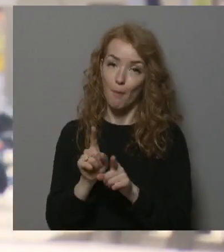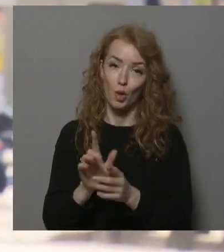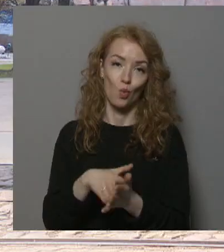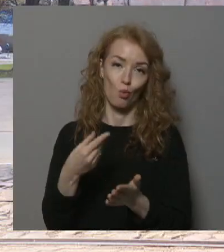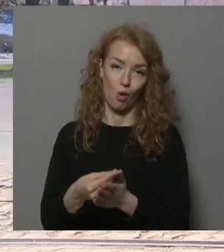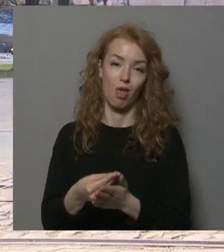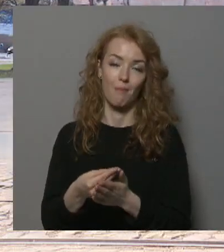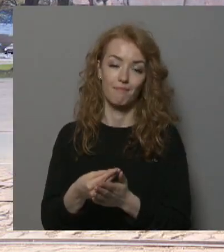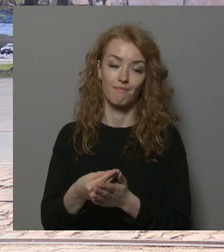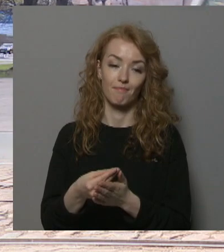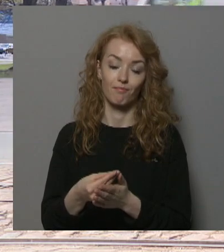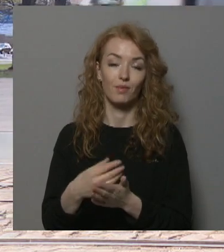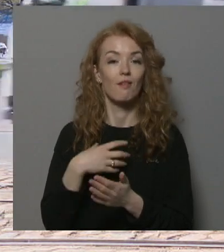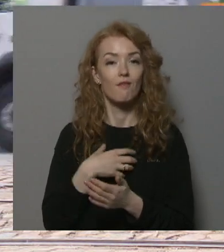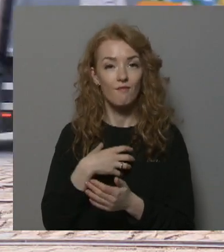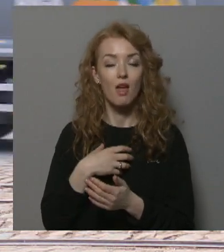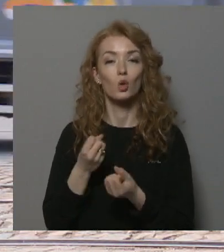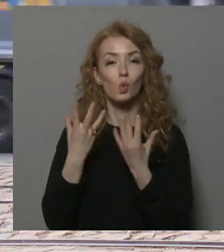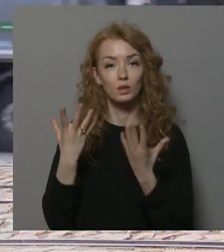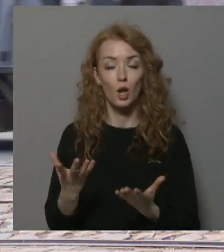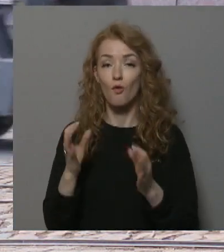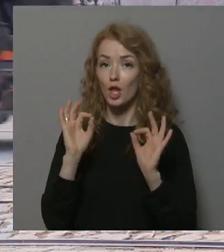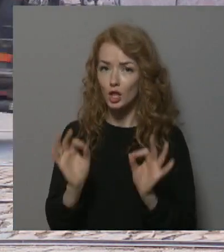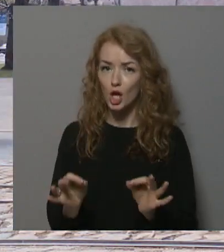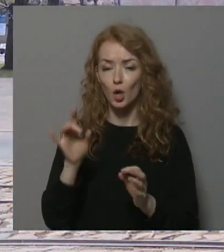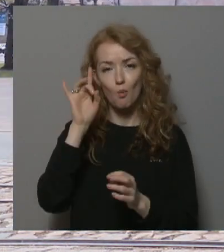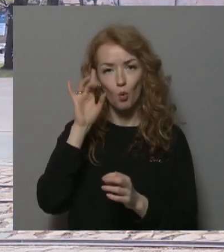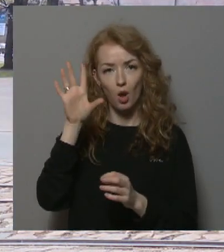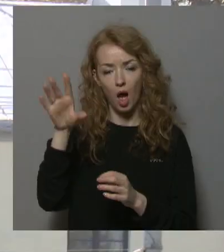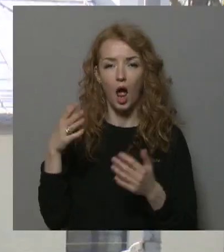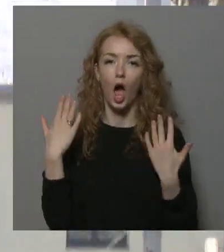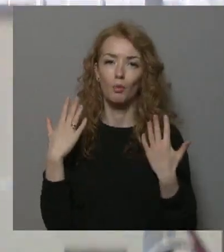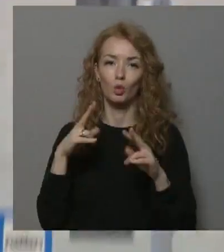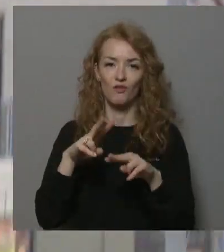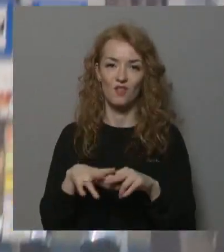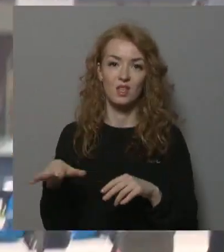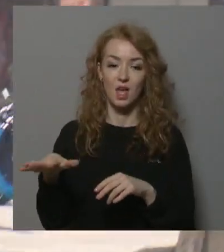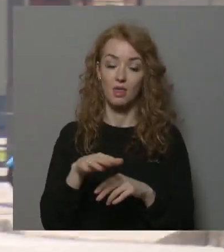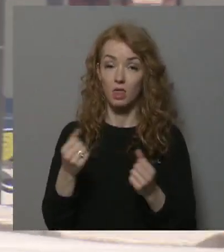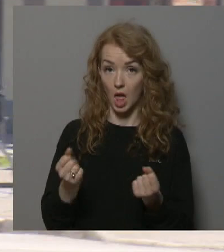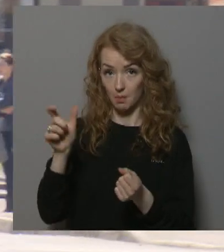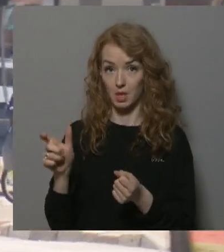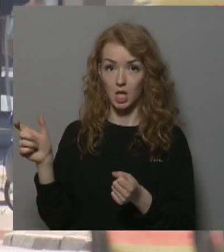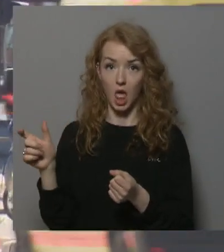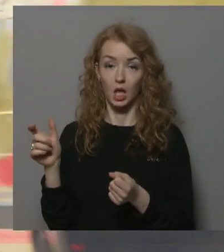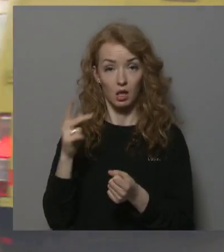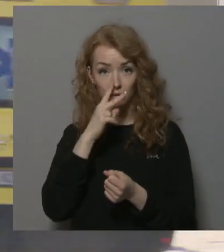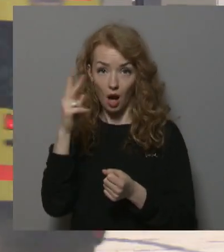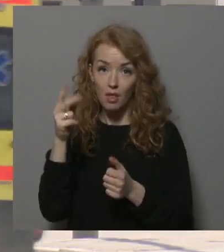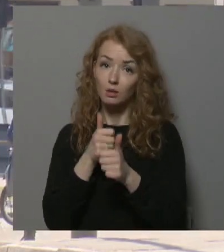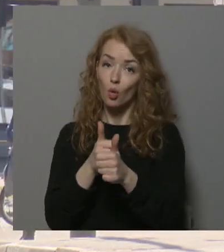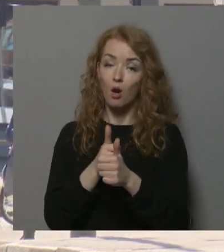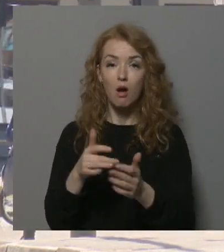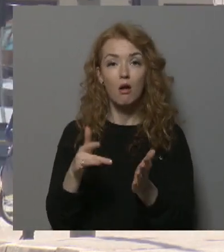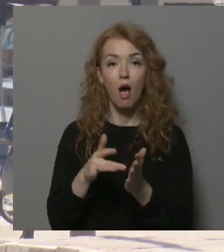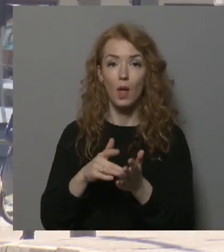palicis. Ir jāievieš skaidrība, vai tiešām tik populārās atpūtas vietas darbinieki maz ir pamanījuši, kāds izskatās karogs,